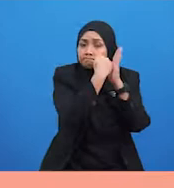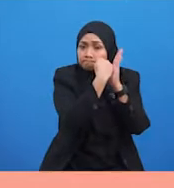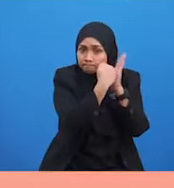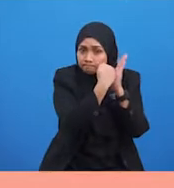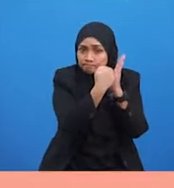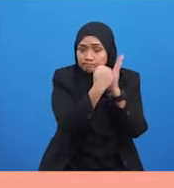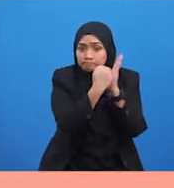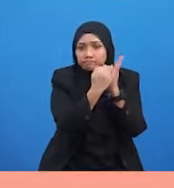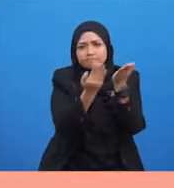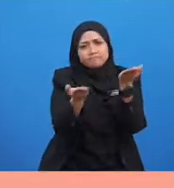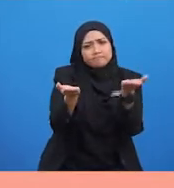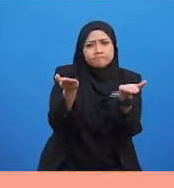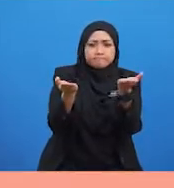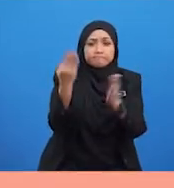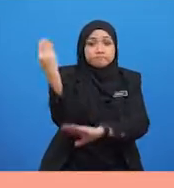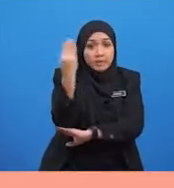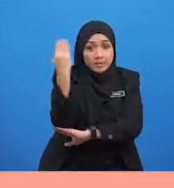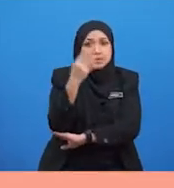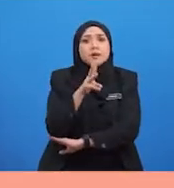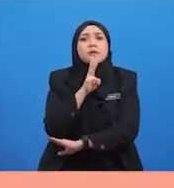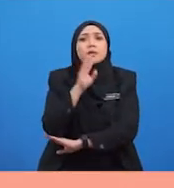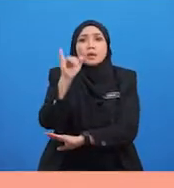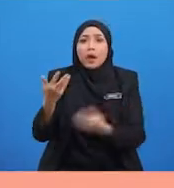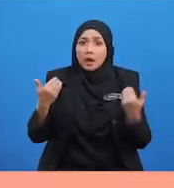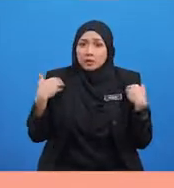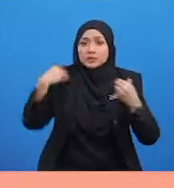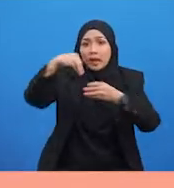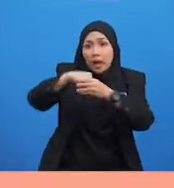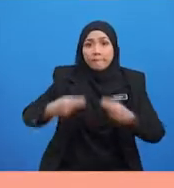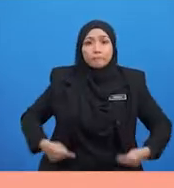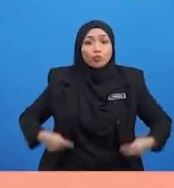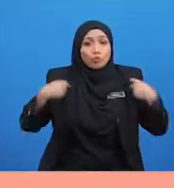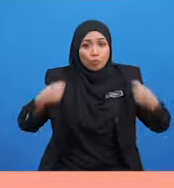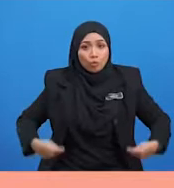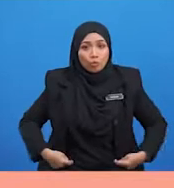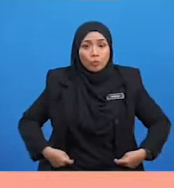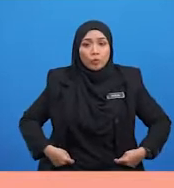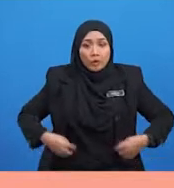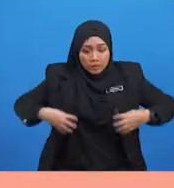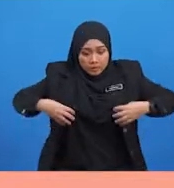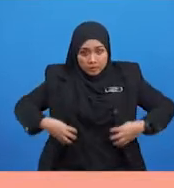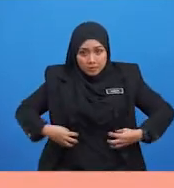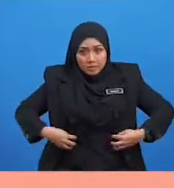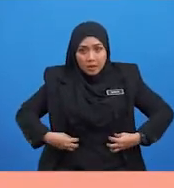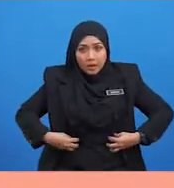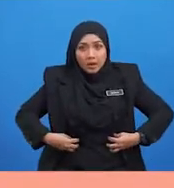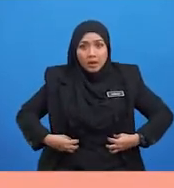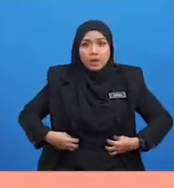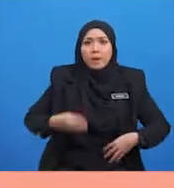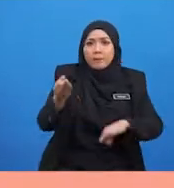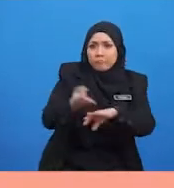tubuh melalui ginjal yang berfungsi mengekalkan tahap normal air dalam tubuh.